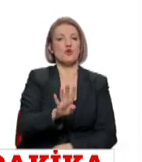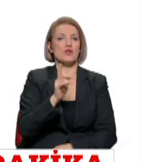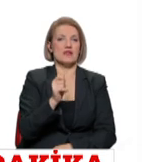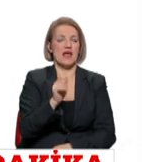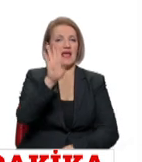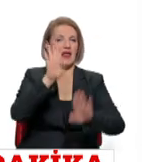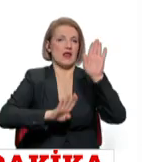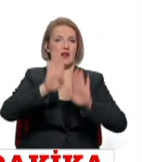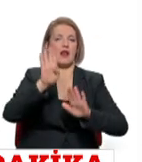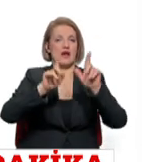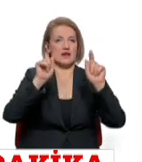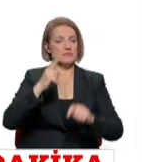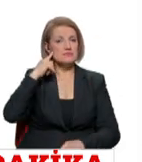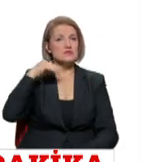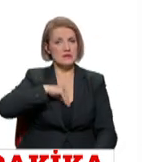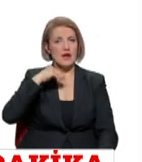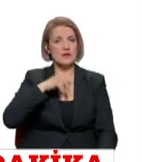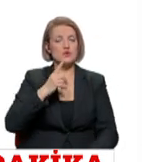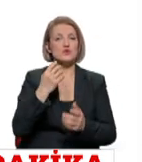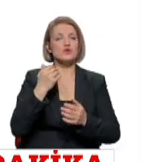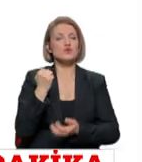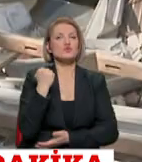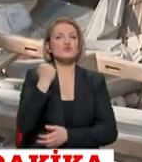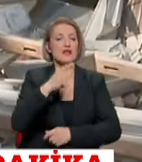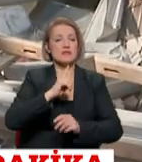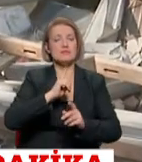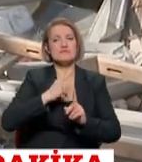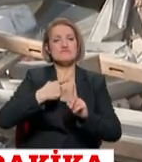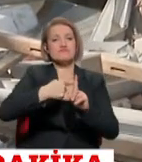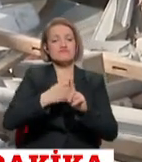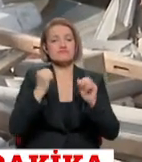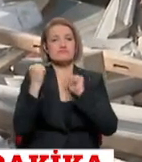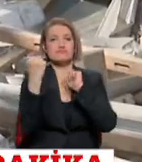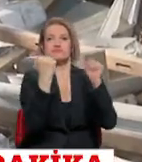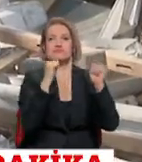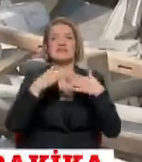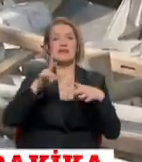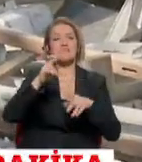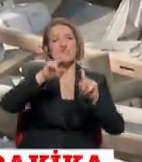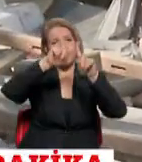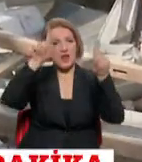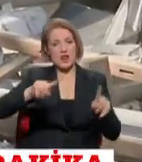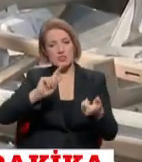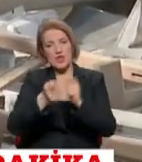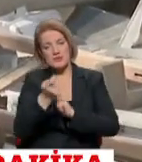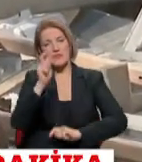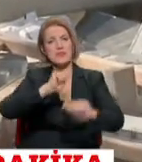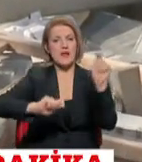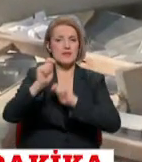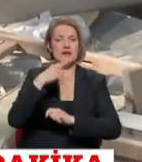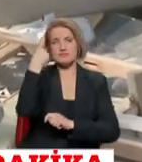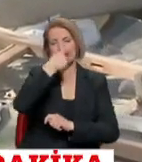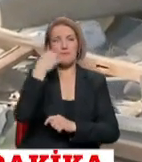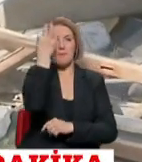liraya ihale edilmiş. Sanıyorum ki işte güçlendirmeye değil de onarıma, tadilata, pencereleri değiştirilmesine veya görsel